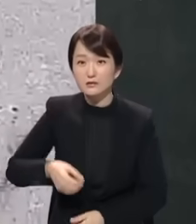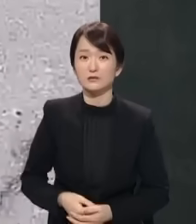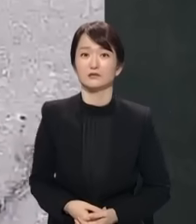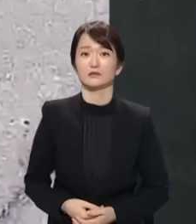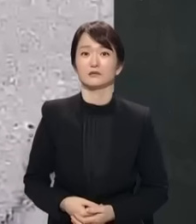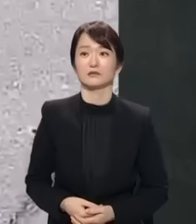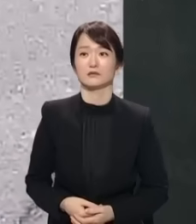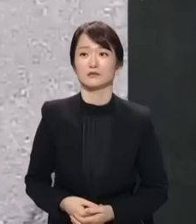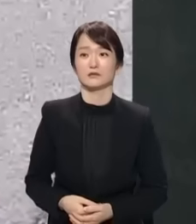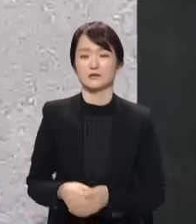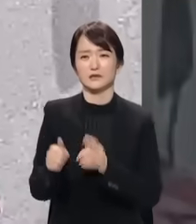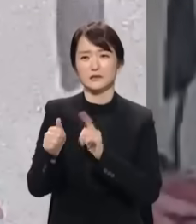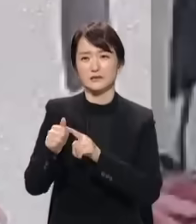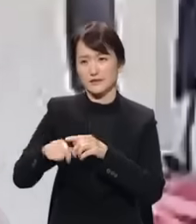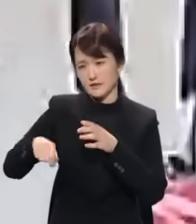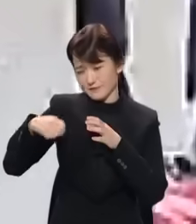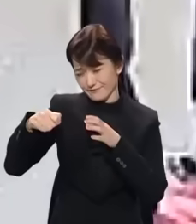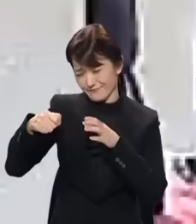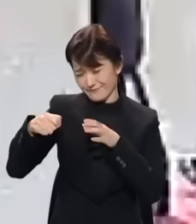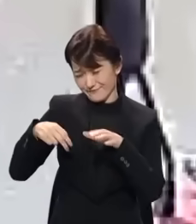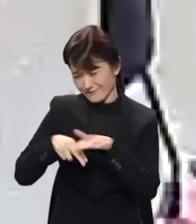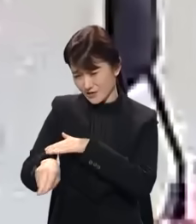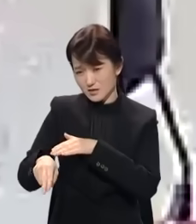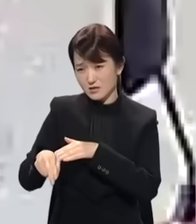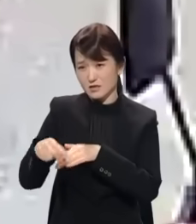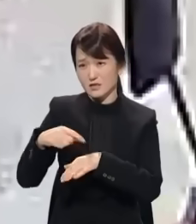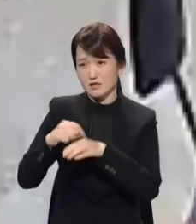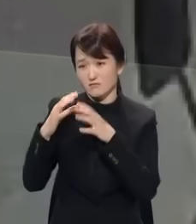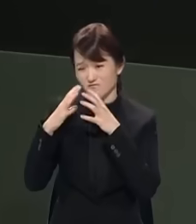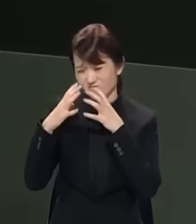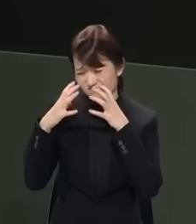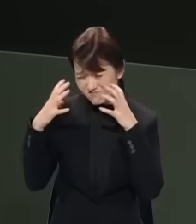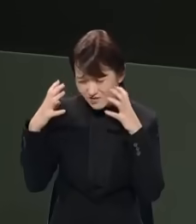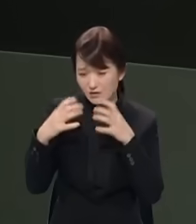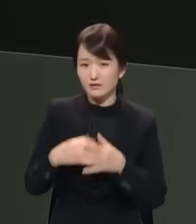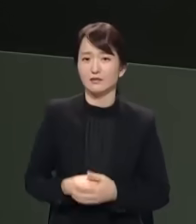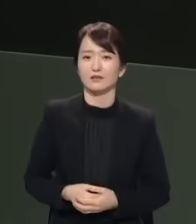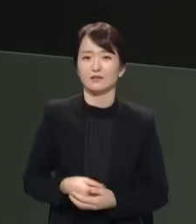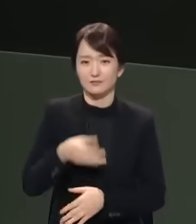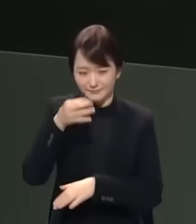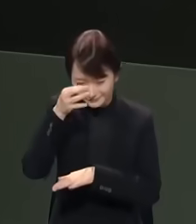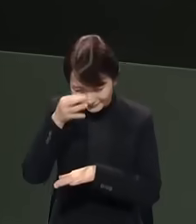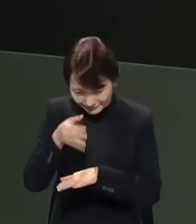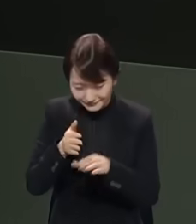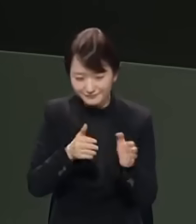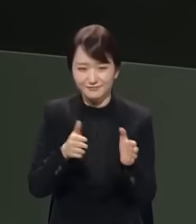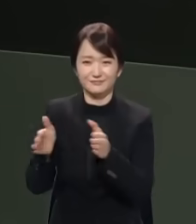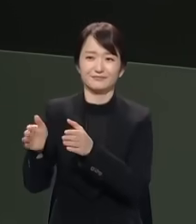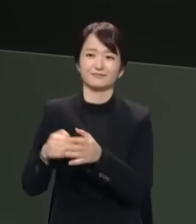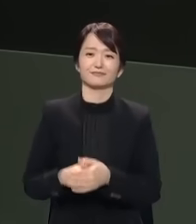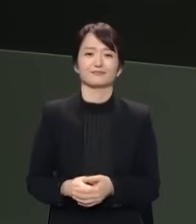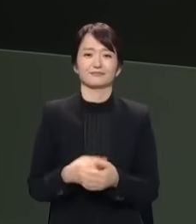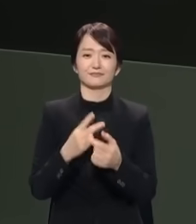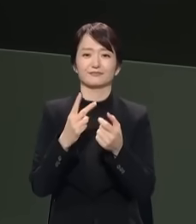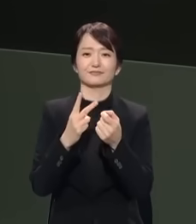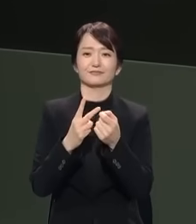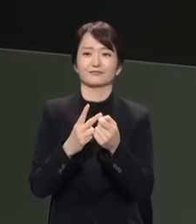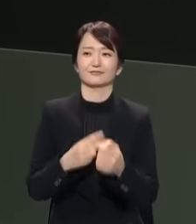그냥 먹튀를 많이 했을까. 그냥 살이 디룩디룩 쪄가지고 말이죠. 아, 죄송합니다. 자, 다음 이어가죠.